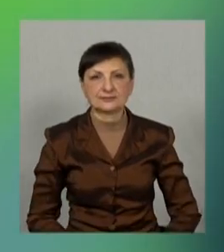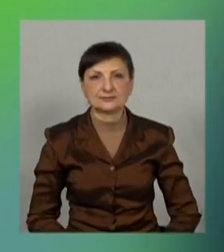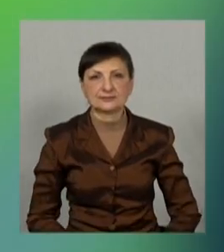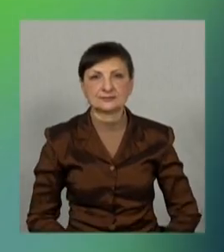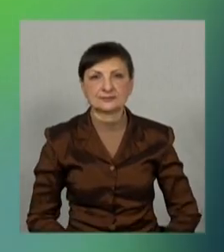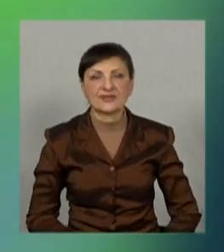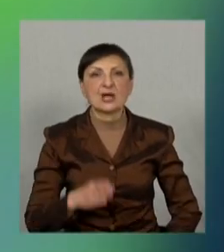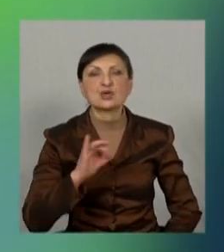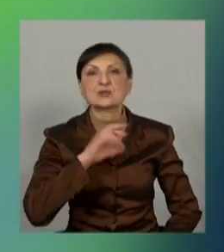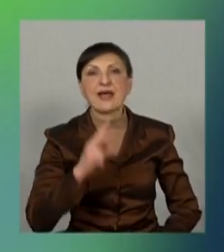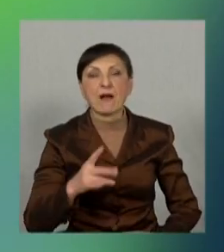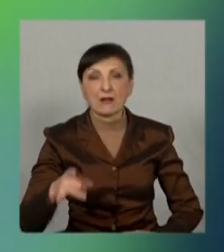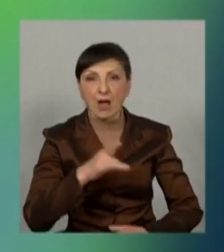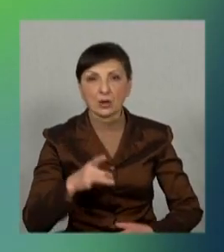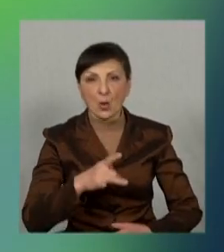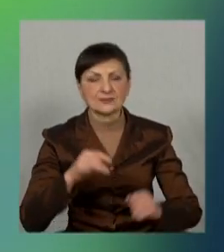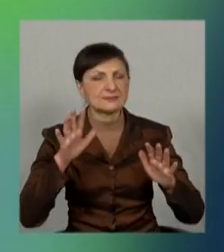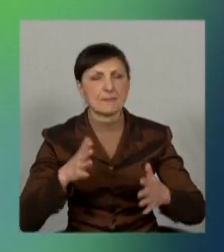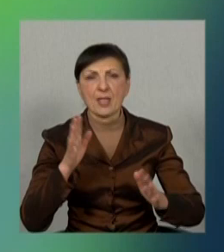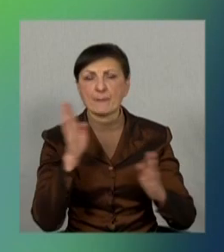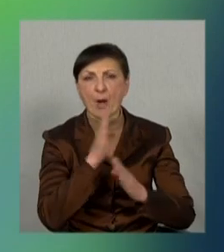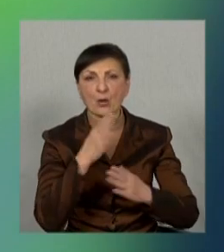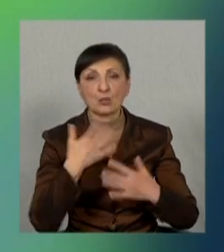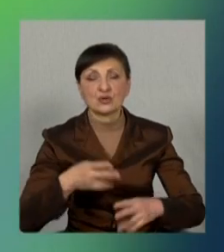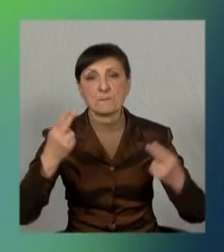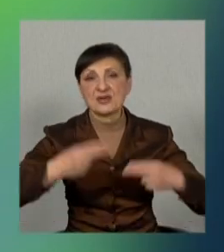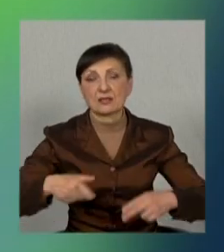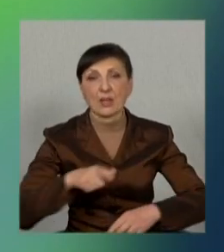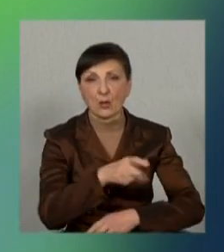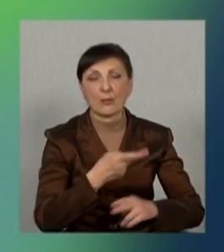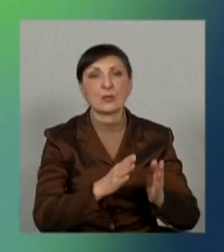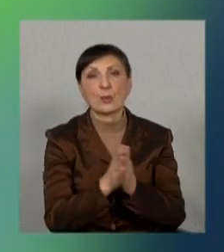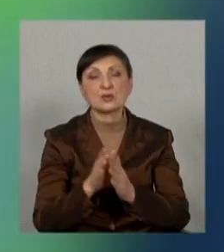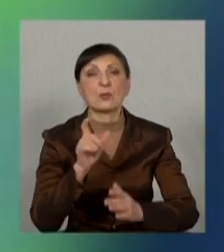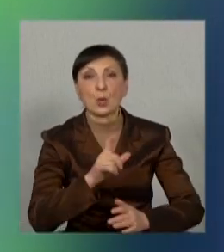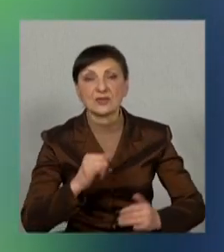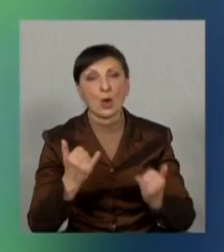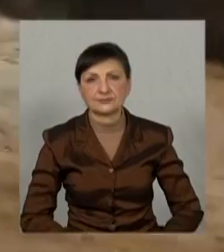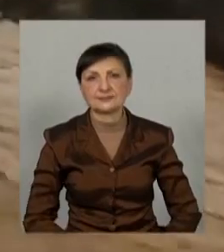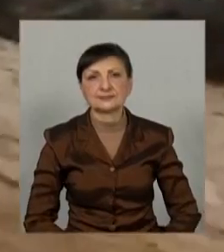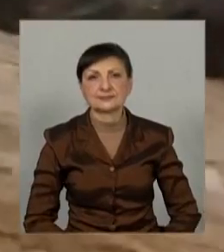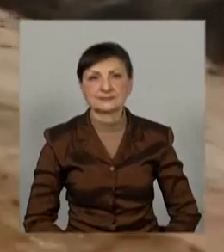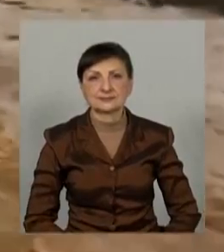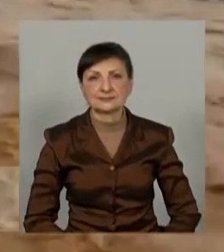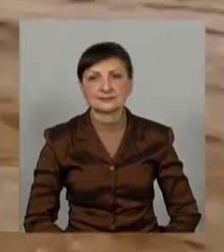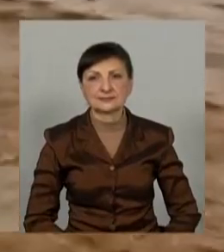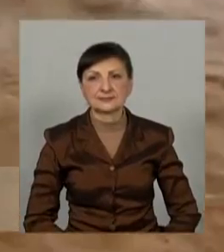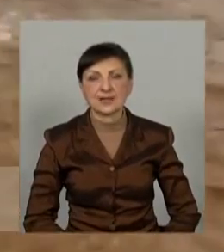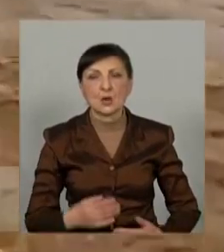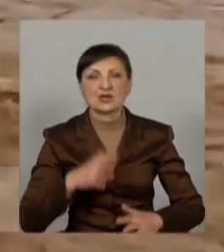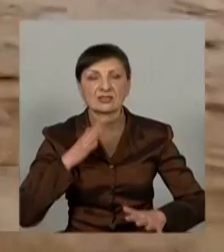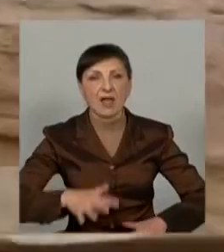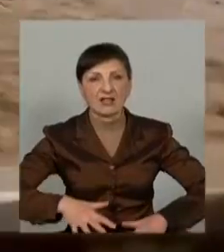В Созакском районе из-за резких перепадов погоды были перекрыты ряд дорог, поэтому просим жителей и гостей области не выезжать на дорогу. Из сталой воды